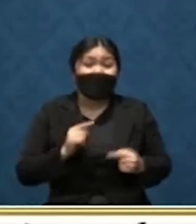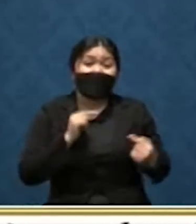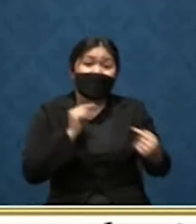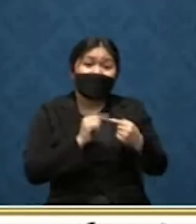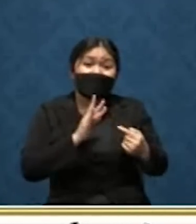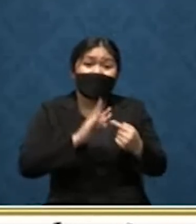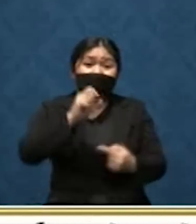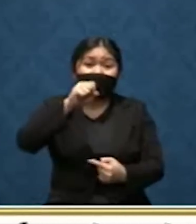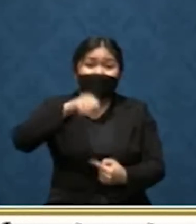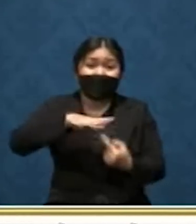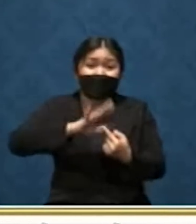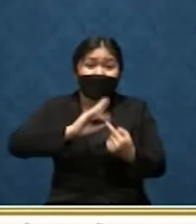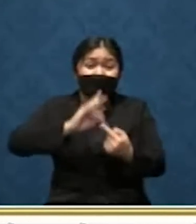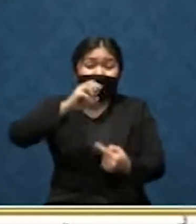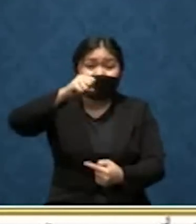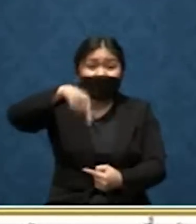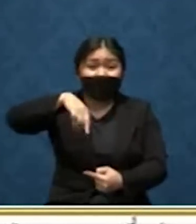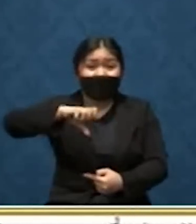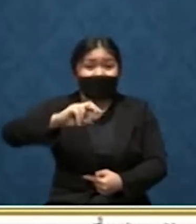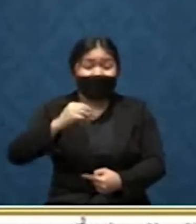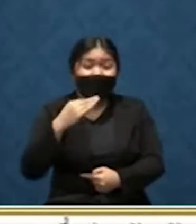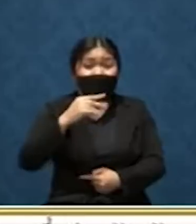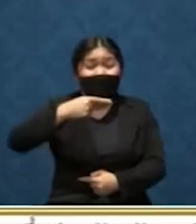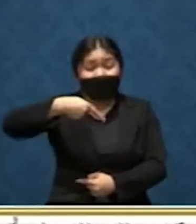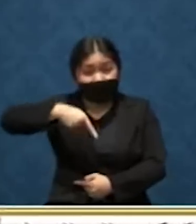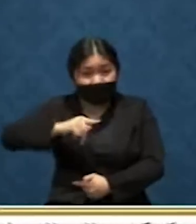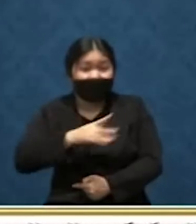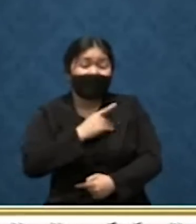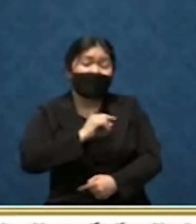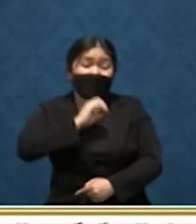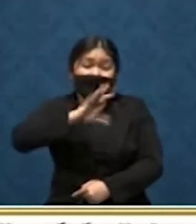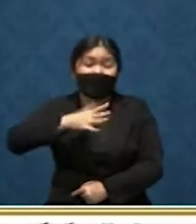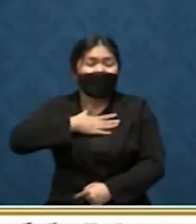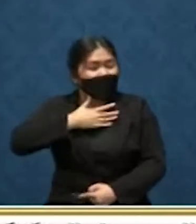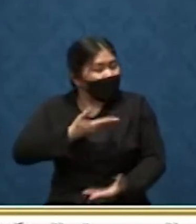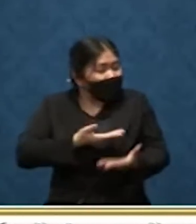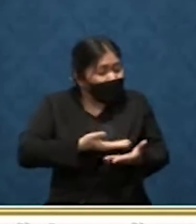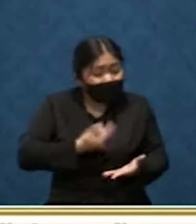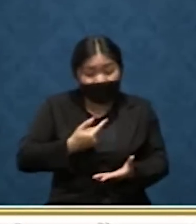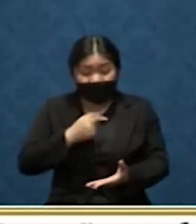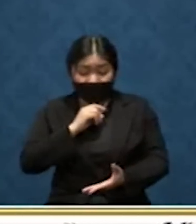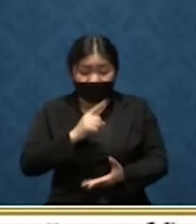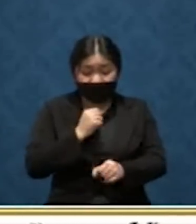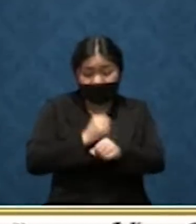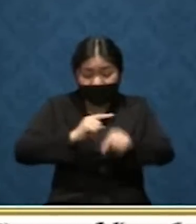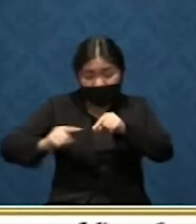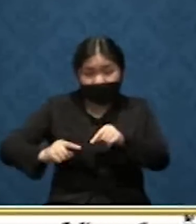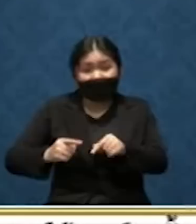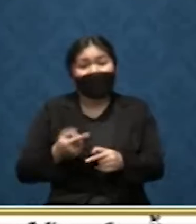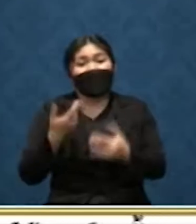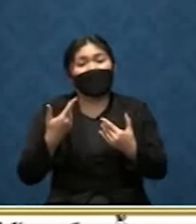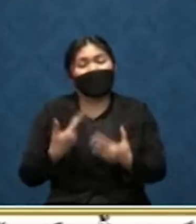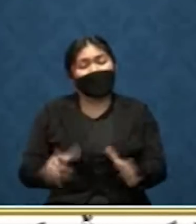ที่ไปอ้างตัวเองว่ เป็อย่างนน เป็อย่างนี้แล้วสุดท้ายก็ลํารวยขึ้นมาบนพรุติกรมที่ผิดกดหมายสารพัด